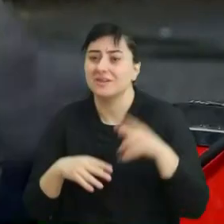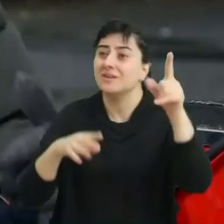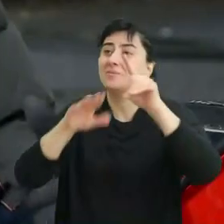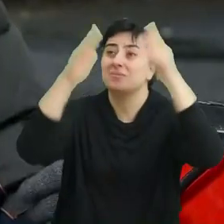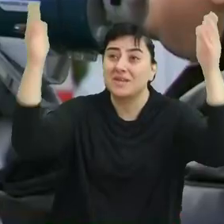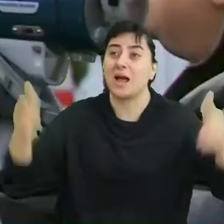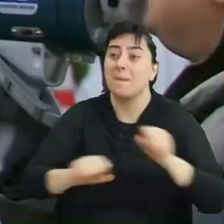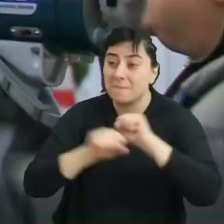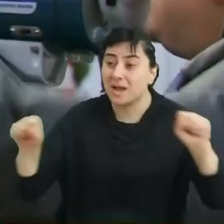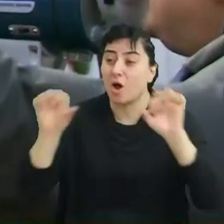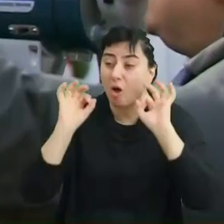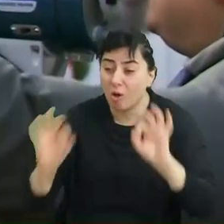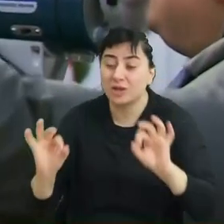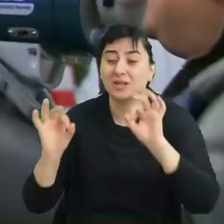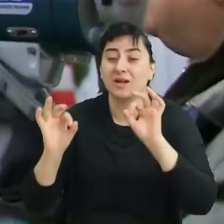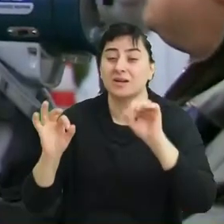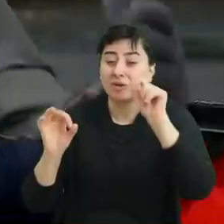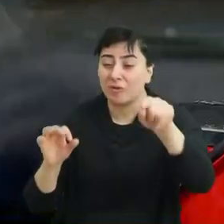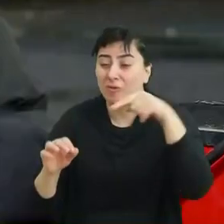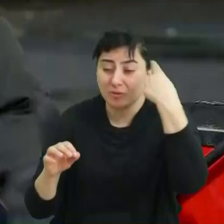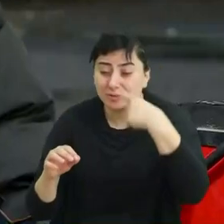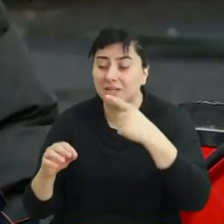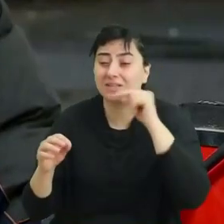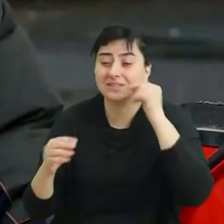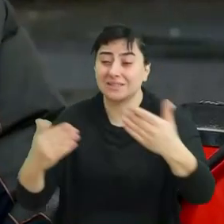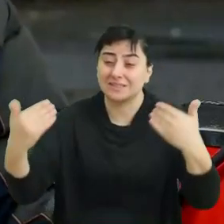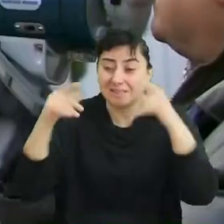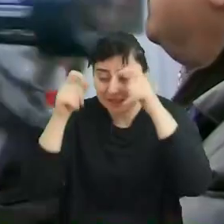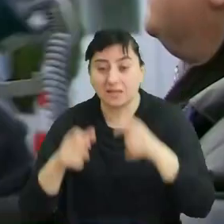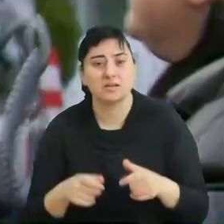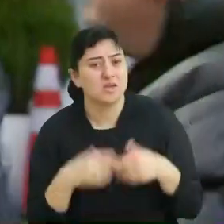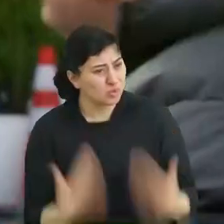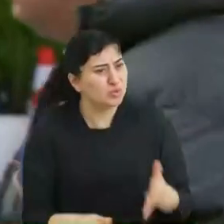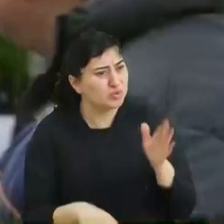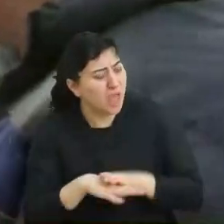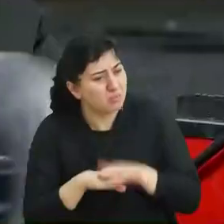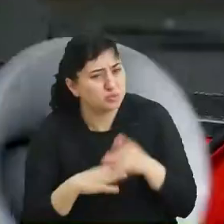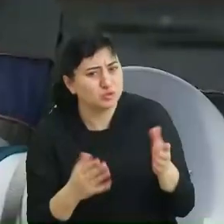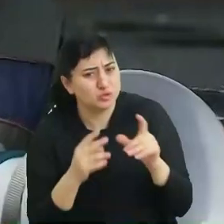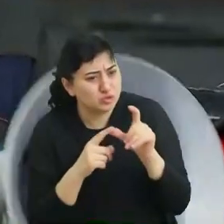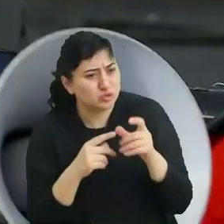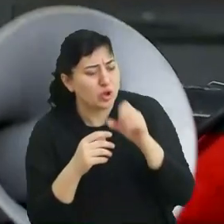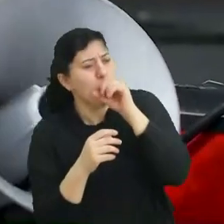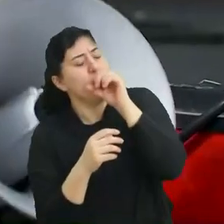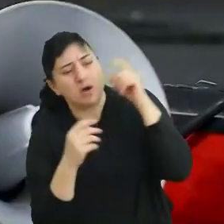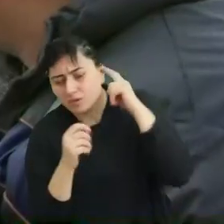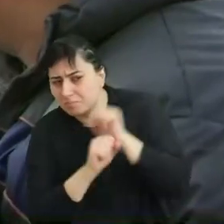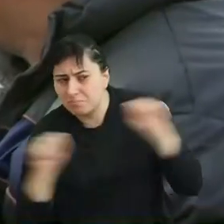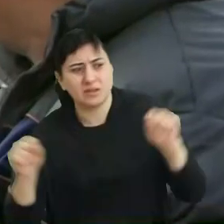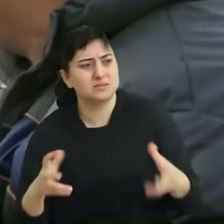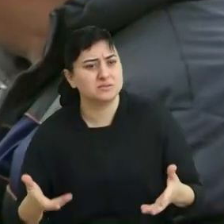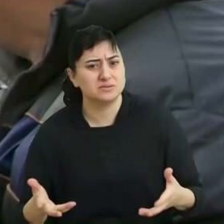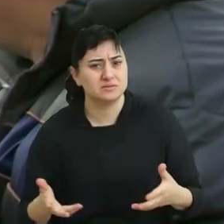bina patlayacak ya. Yani koltuğu açısından insanları geri çekiyor. Ne yapıyorsun Şükrü? Bırak şunu ya. Kulağımın